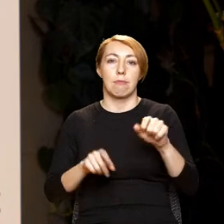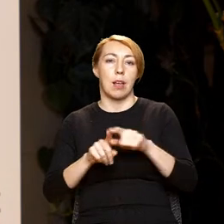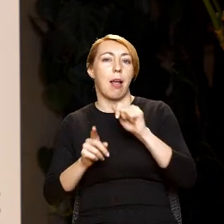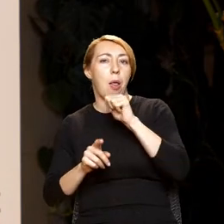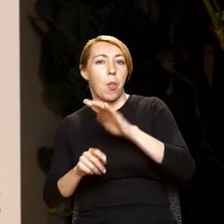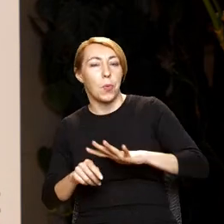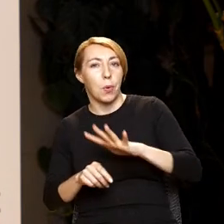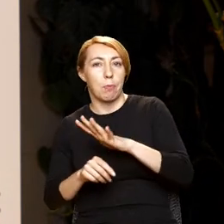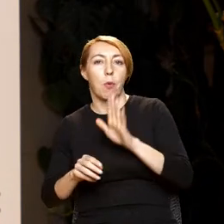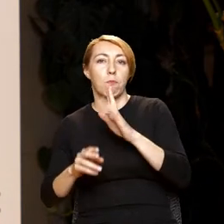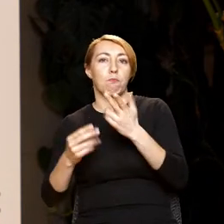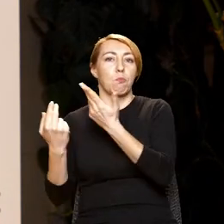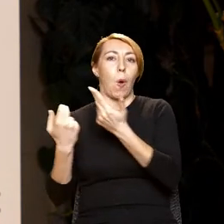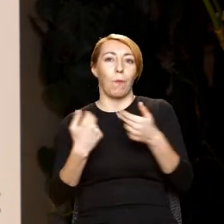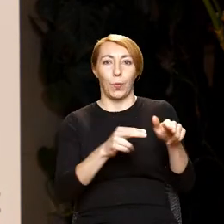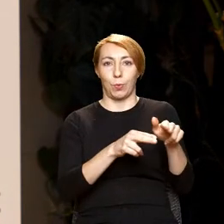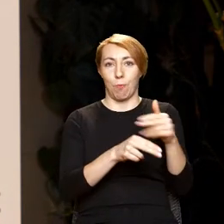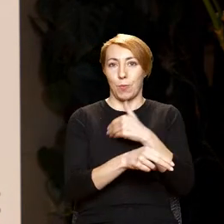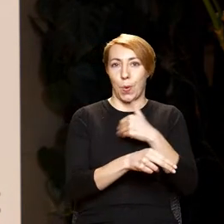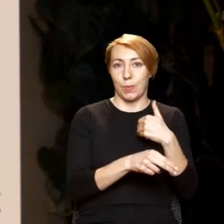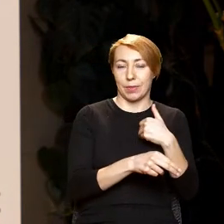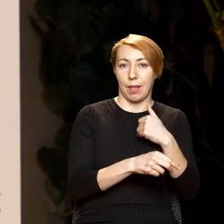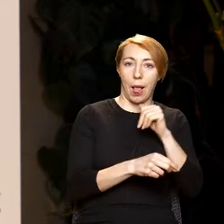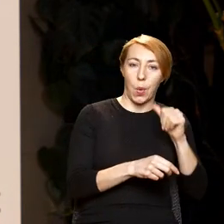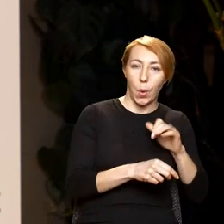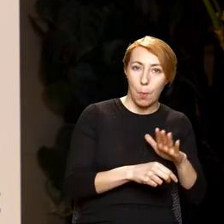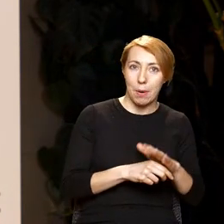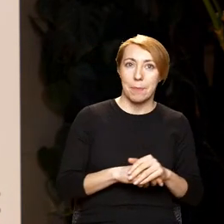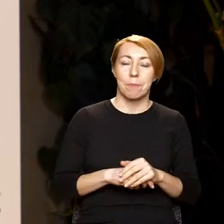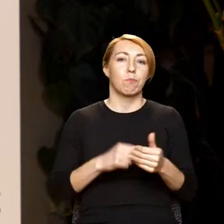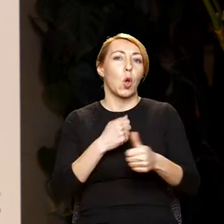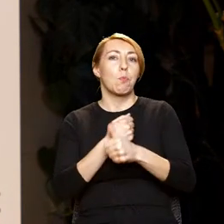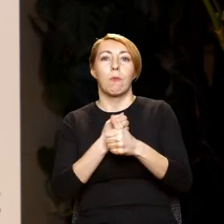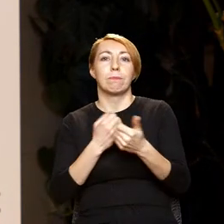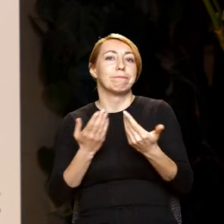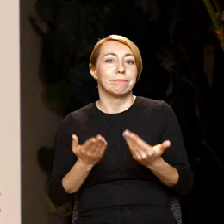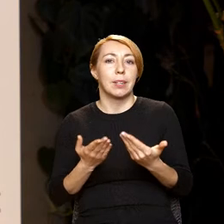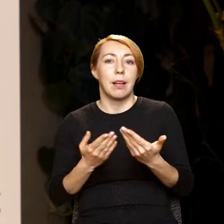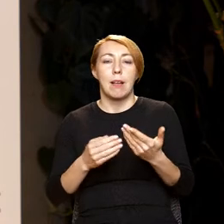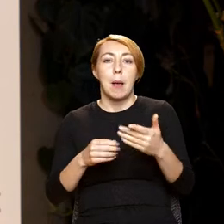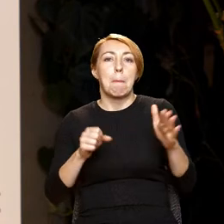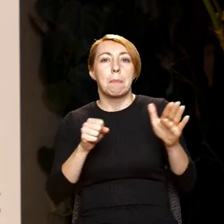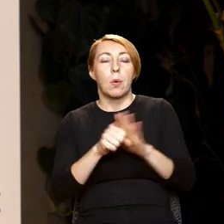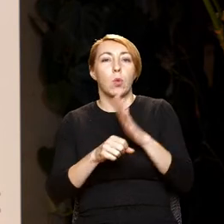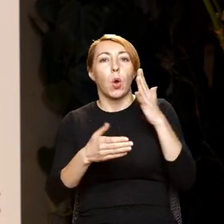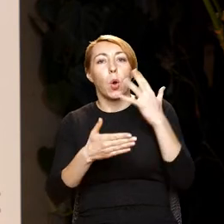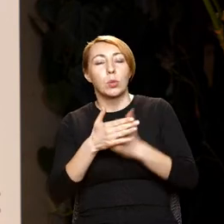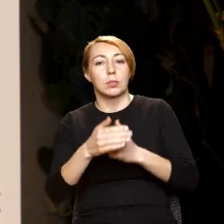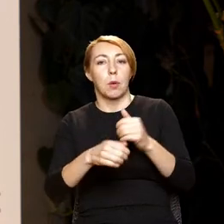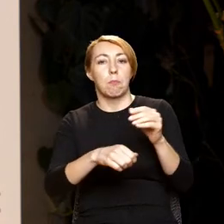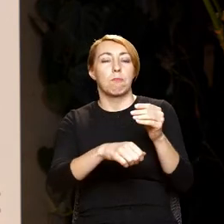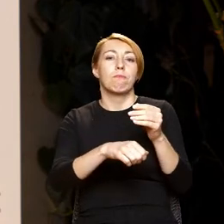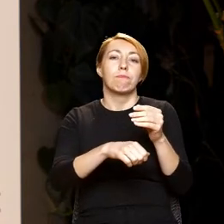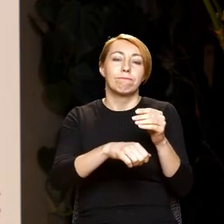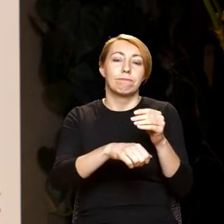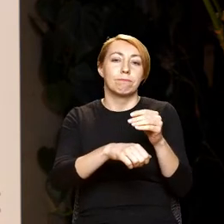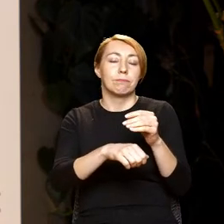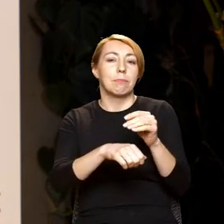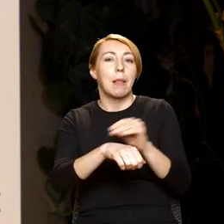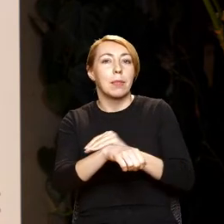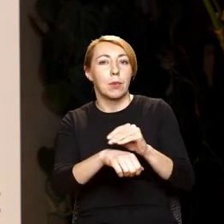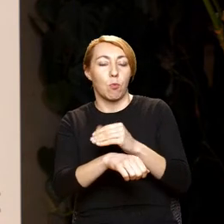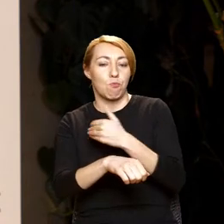do Europy. Powodem takim jest, że nie mógł w pełni korzystać z materiałów po polsku, a ze źródeł po litewsku w